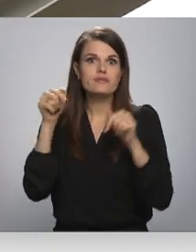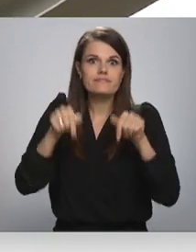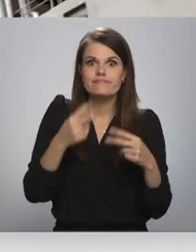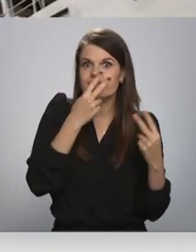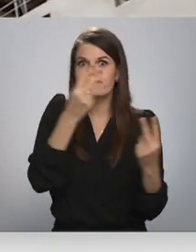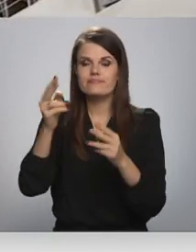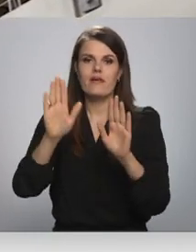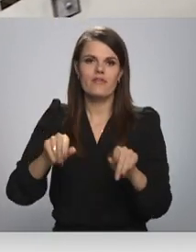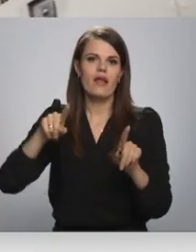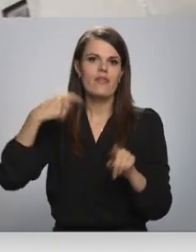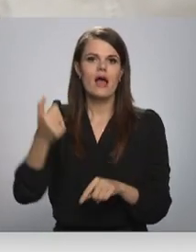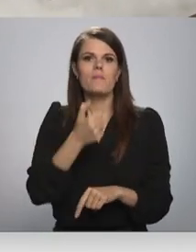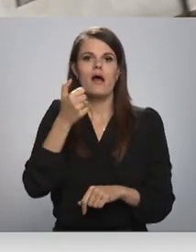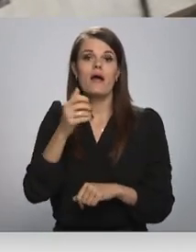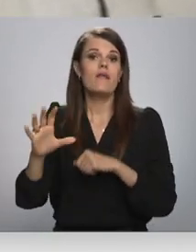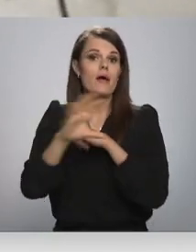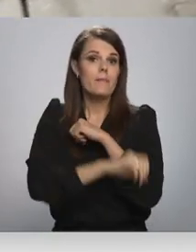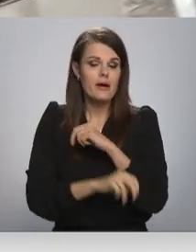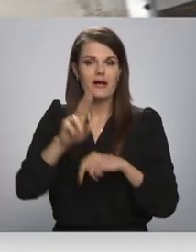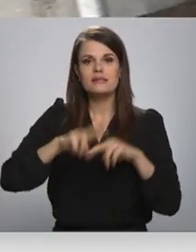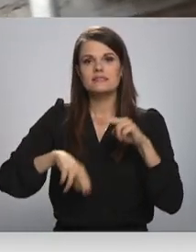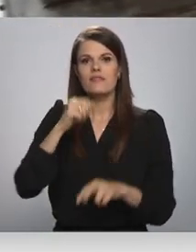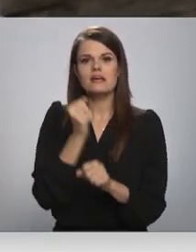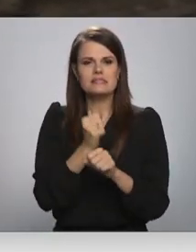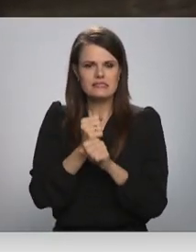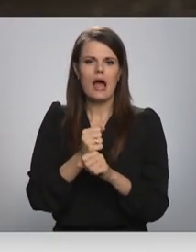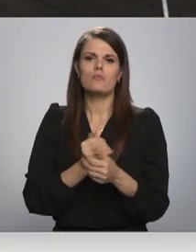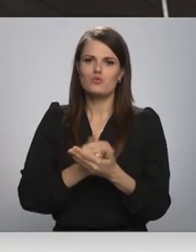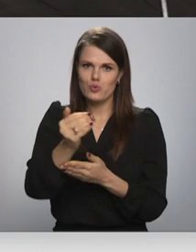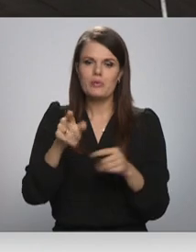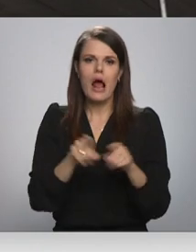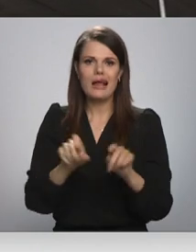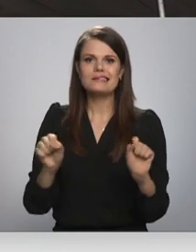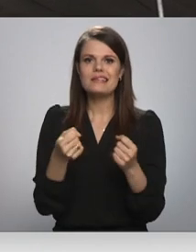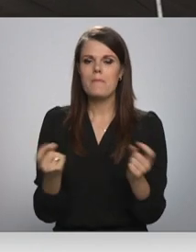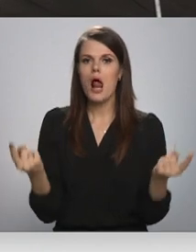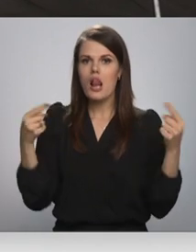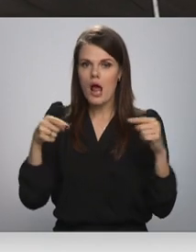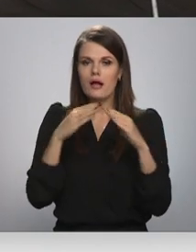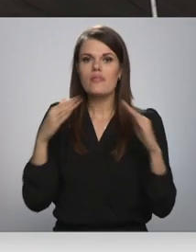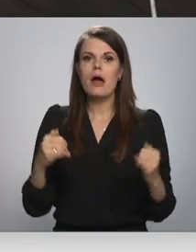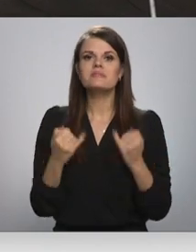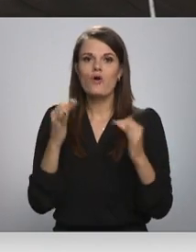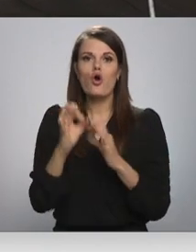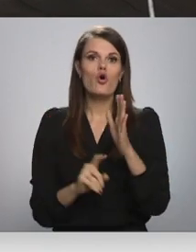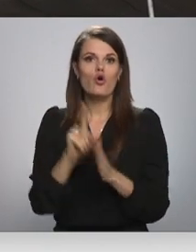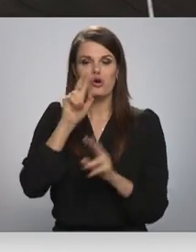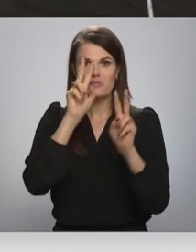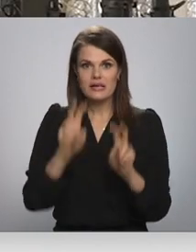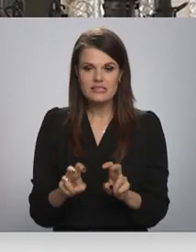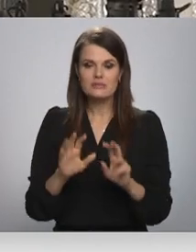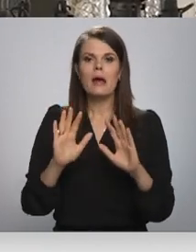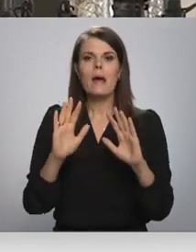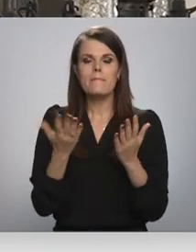varēs ierasties nākamā gada nogalē. Celtnieki darbus nepārtrauks arī ziemā. Lai gan nams veltīts kosmosa izziņai,